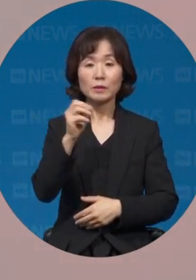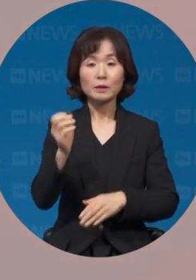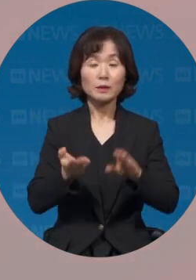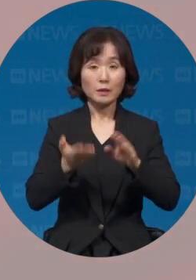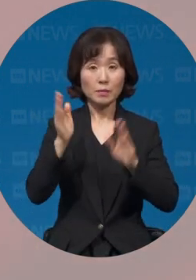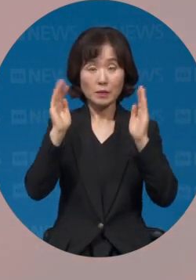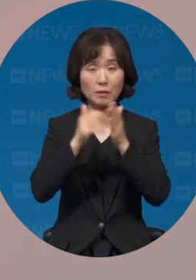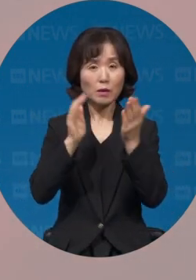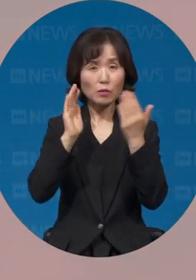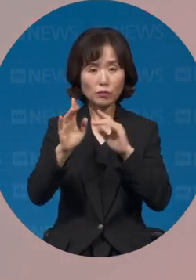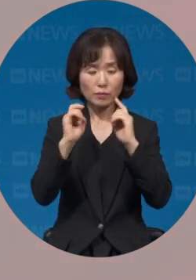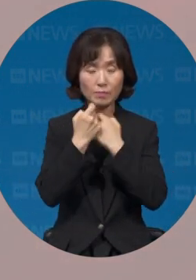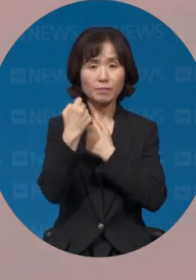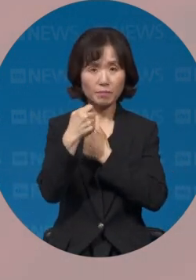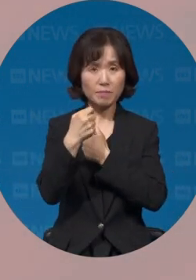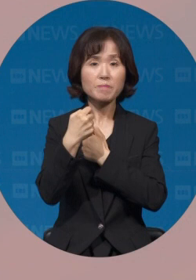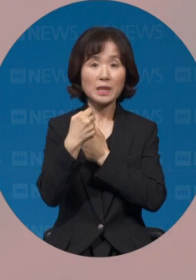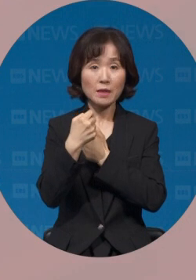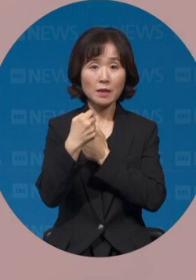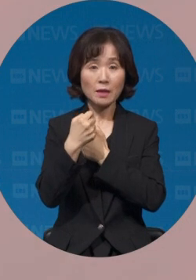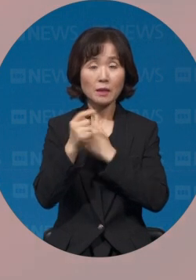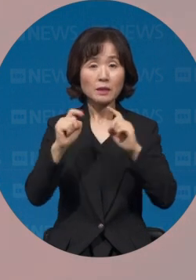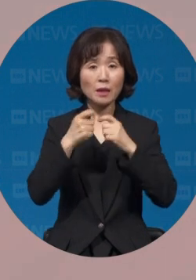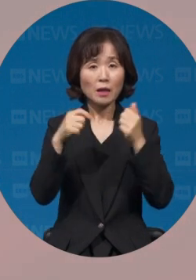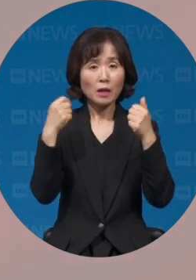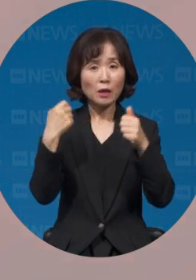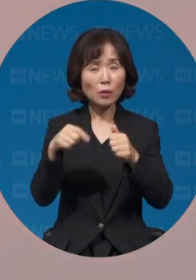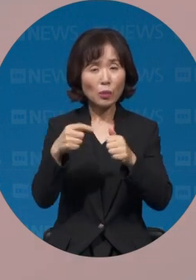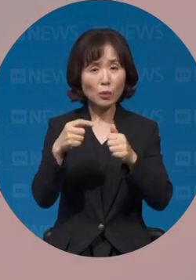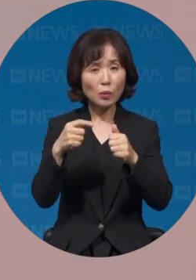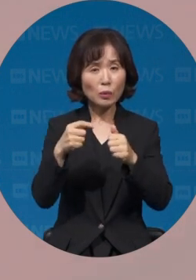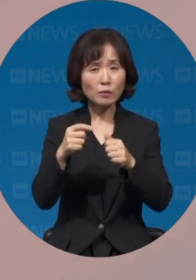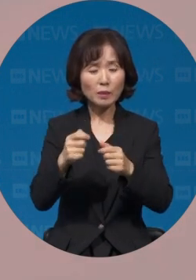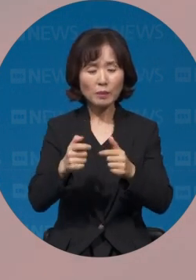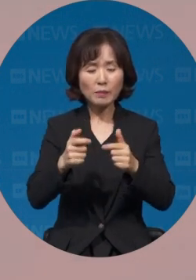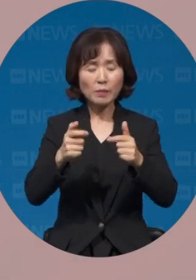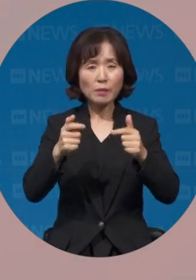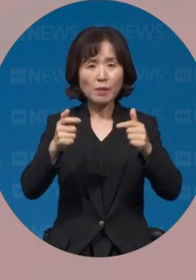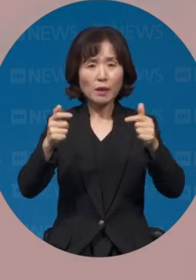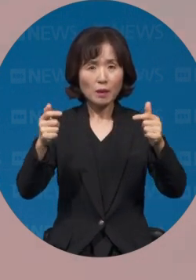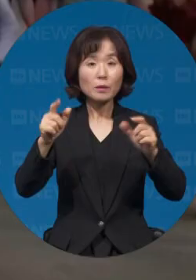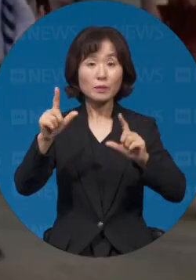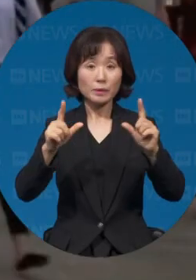방과 후 과외 수업을 받았고 사교육 참여는 계속 증가하는 추세입니다.